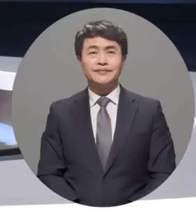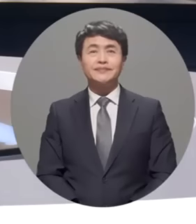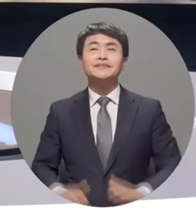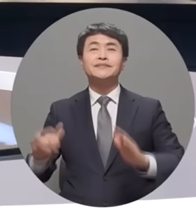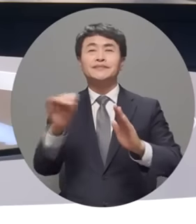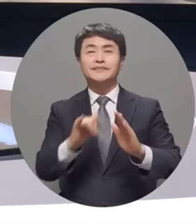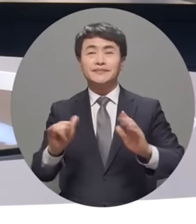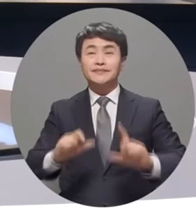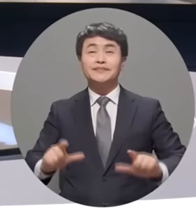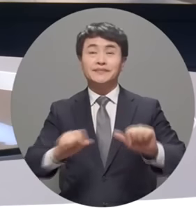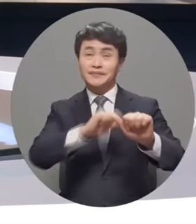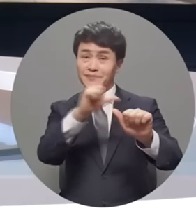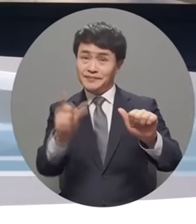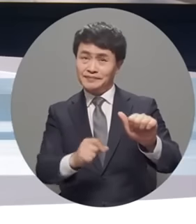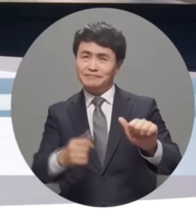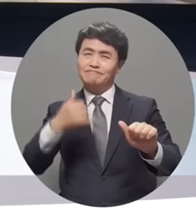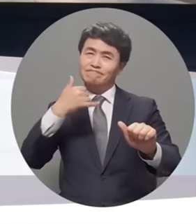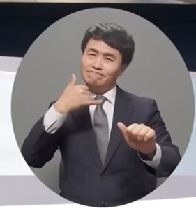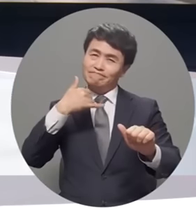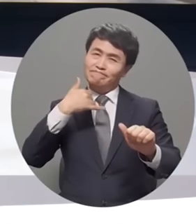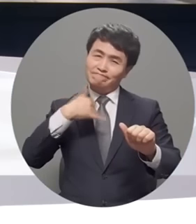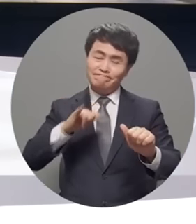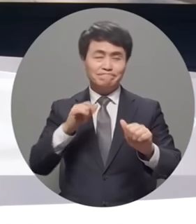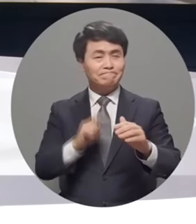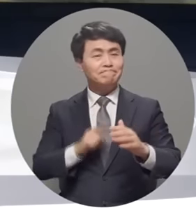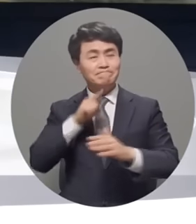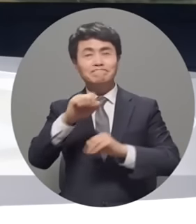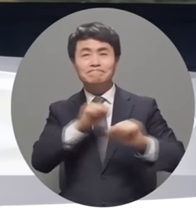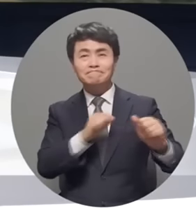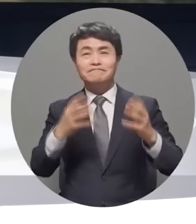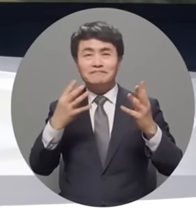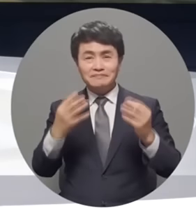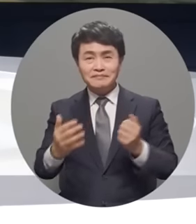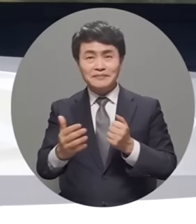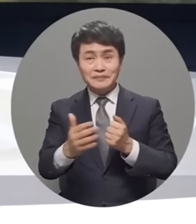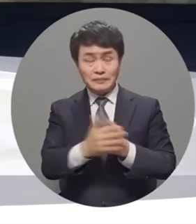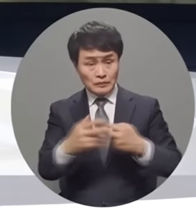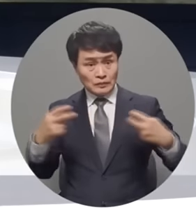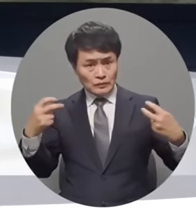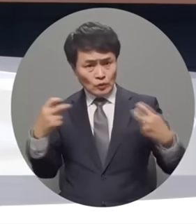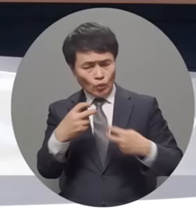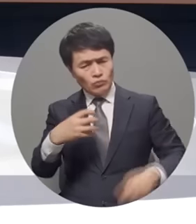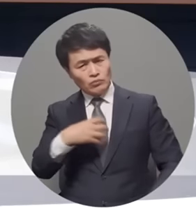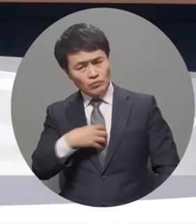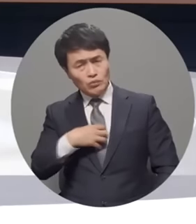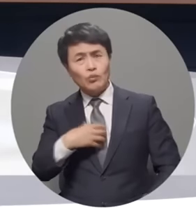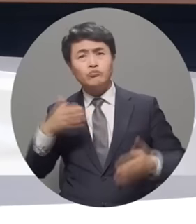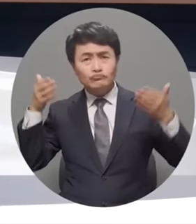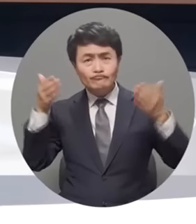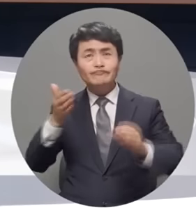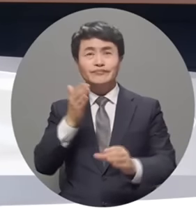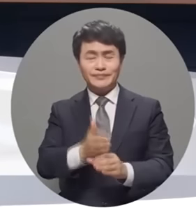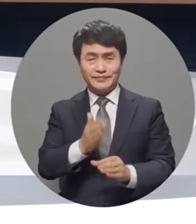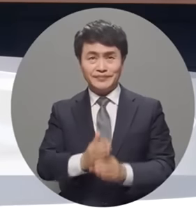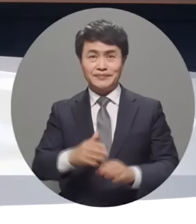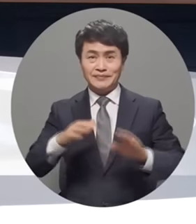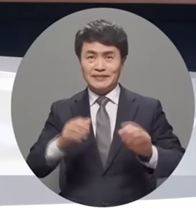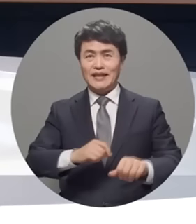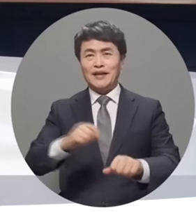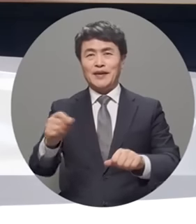가정의 달인 5월에는 아이들의 야외 활동도 많아지는데요. 그만큼 교통사고도 많이 집중되고 있습니다.